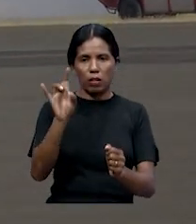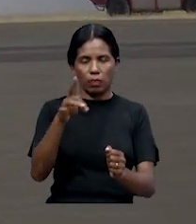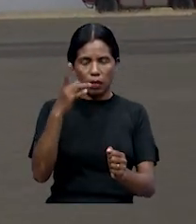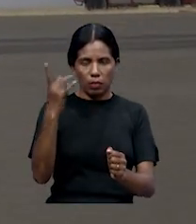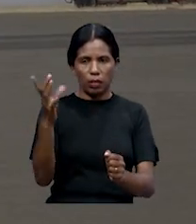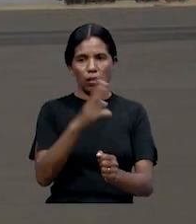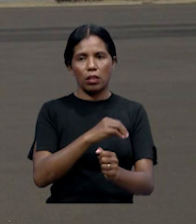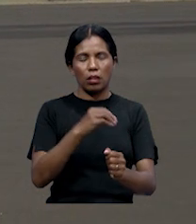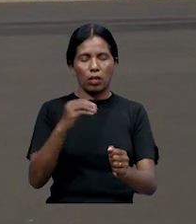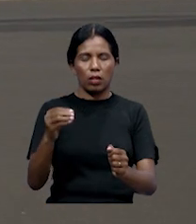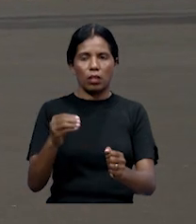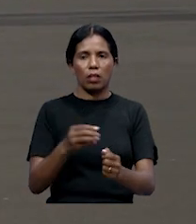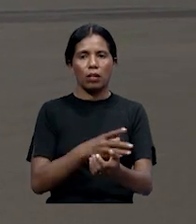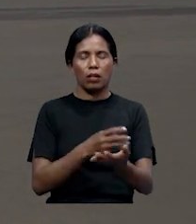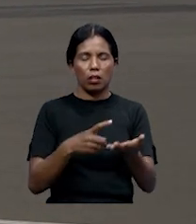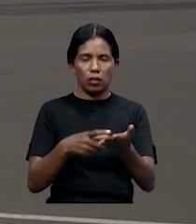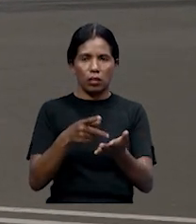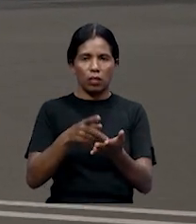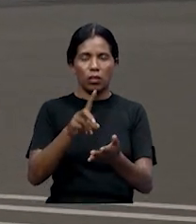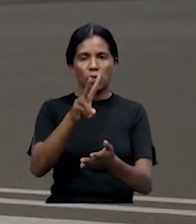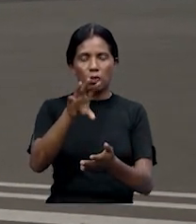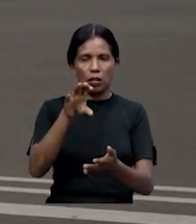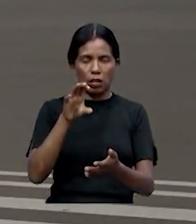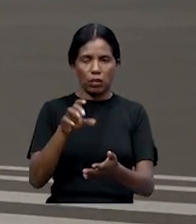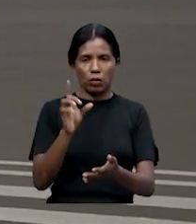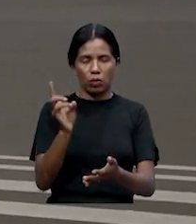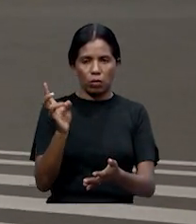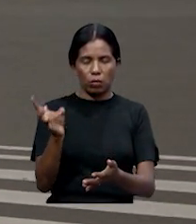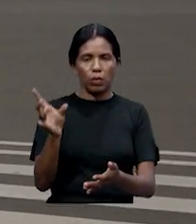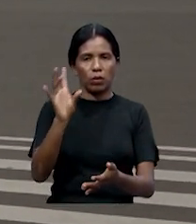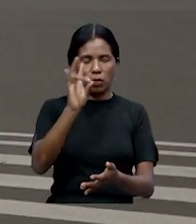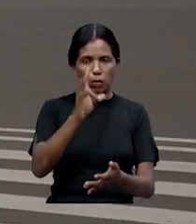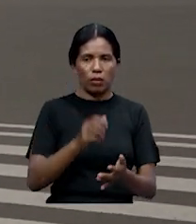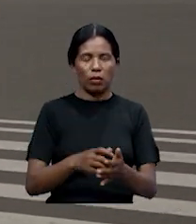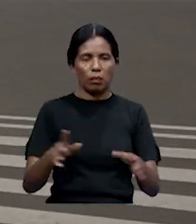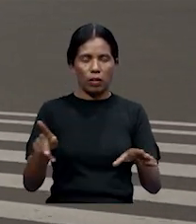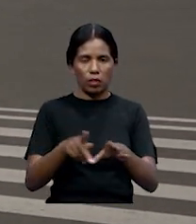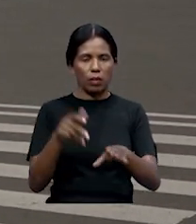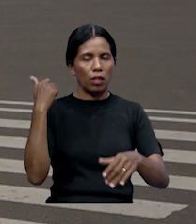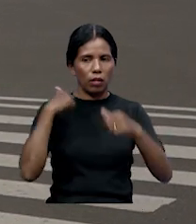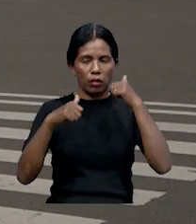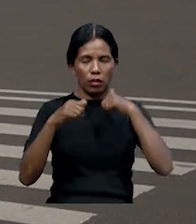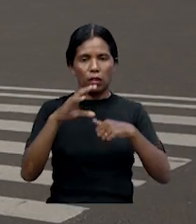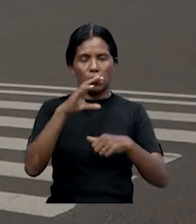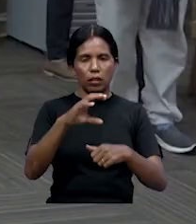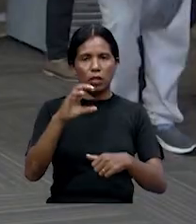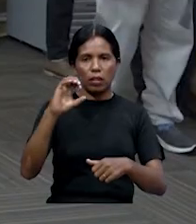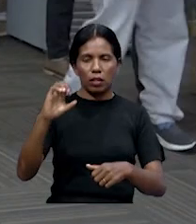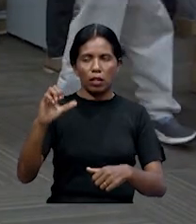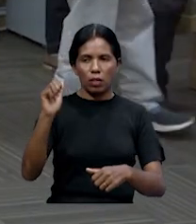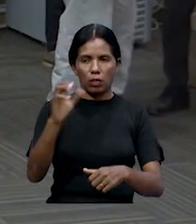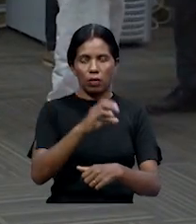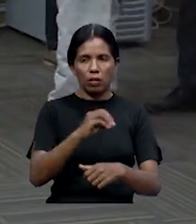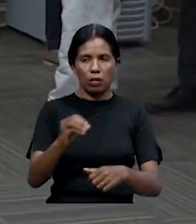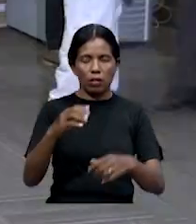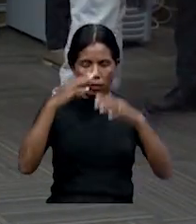no preço bilhete ba dólar atus rua hitunulu resinghitu. Participa e ativra nene CEO Air Timor, presidente